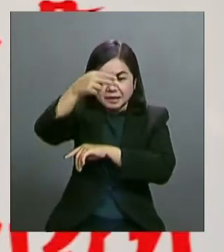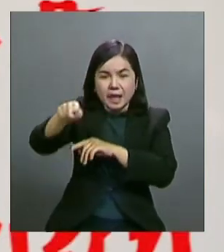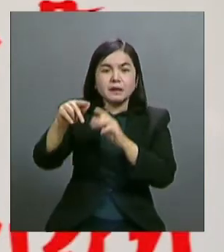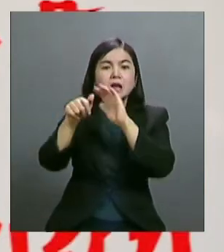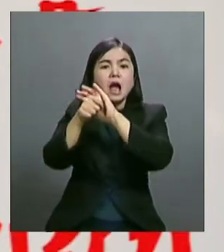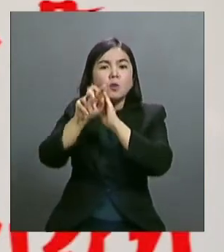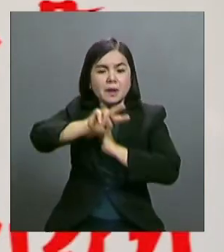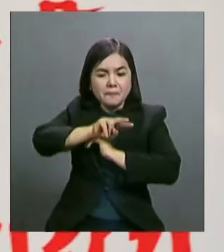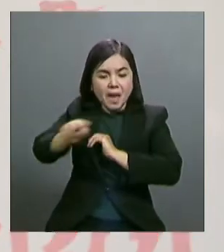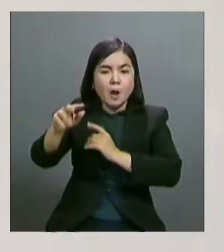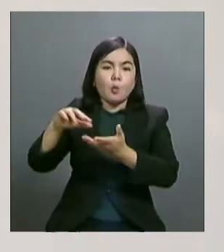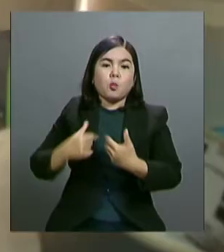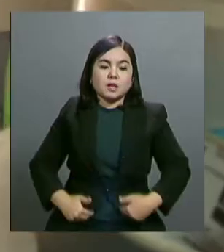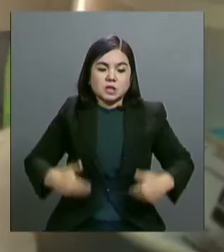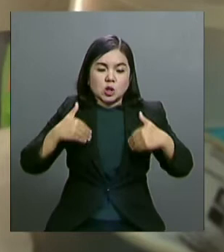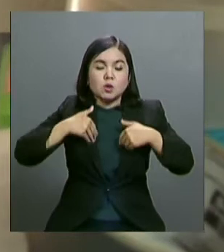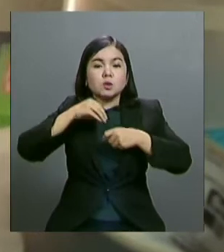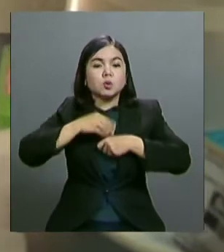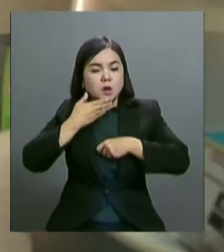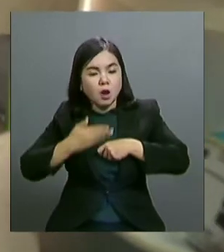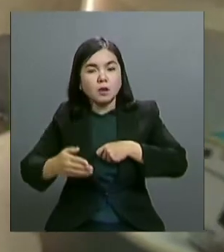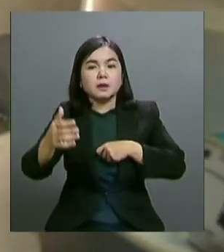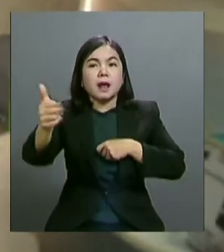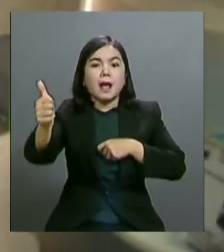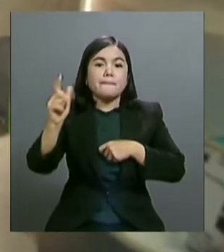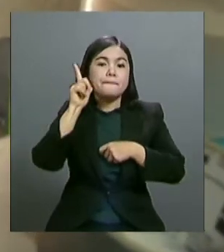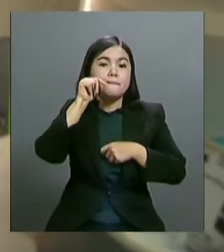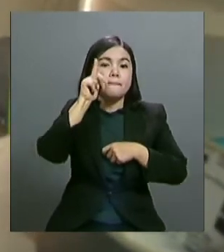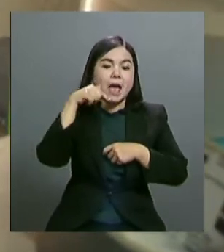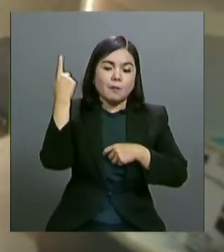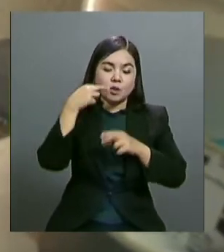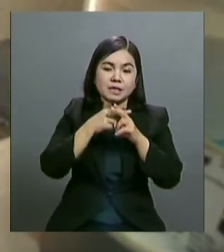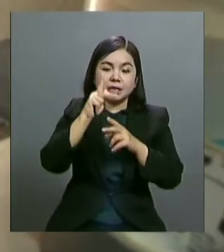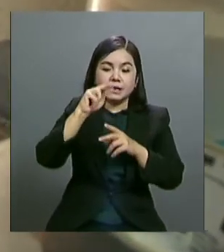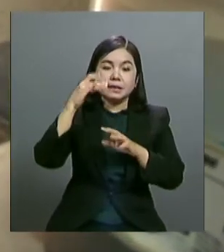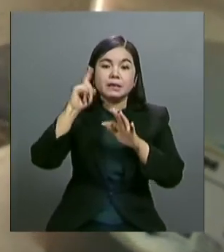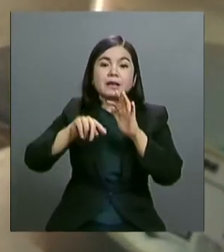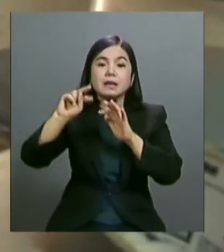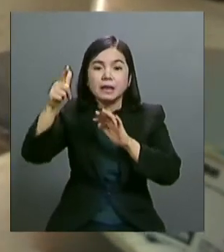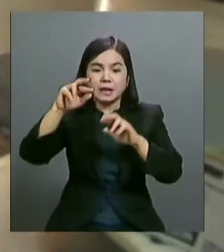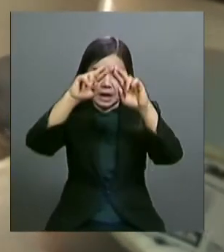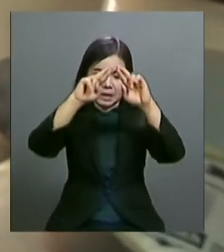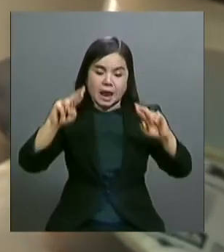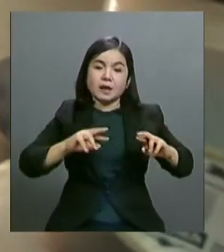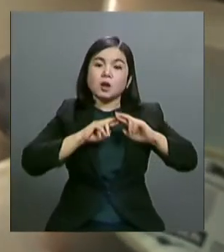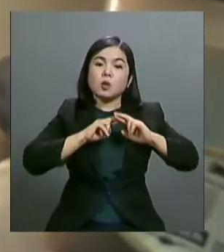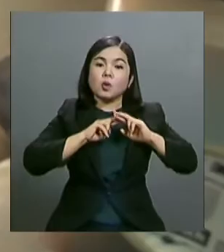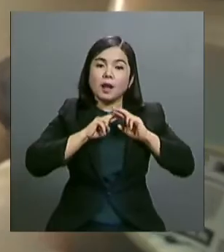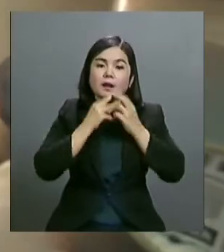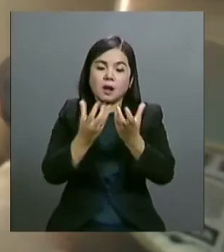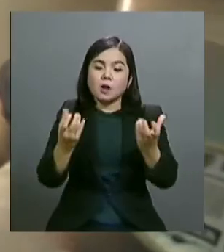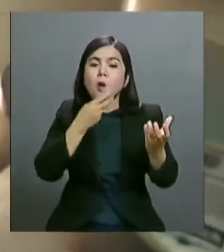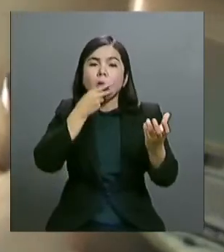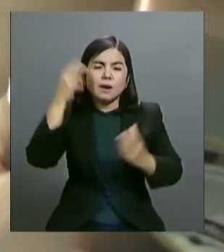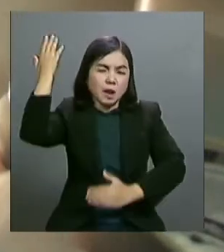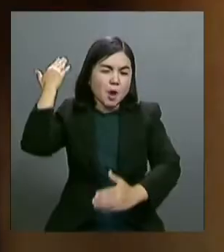มั่นขวัญยืนคุณแม่กิ่งกนกวรรณกติกมาศเจ้าของร้านบ้านอังกูผู้ที่สืบทอด